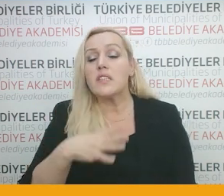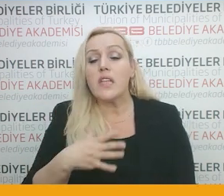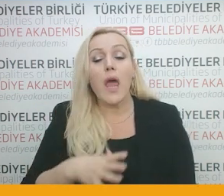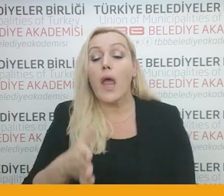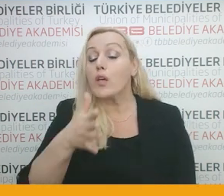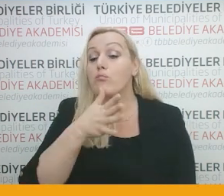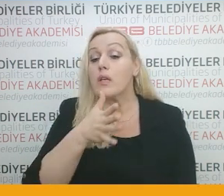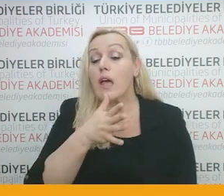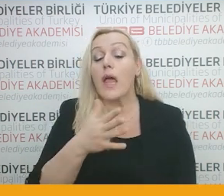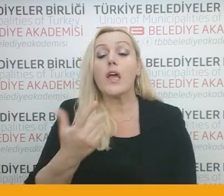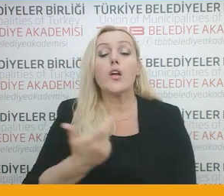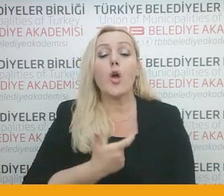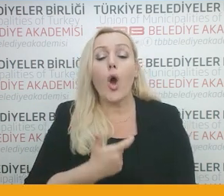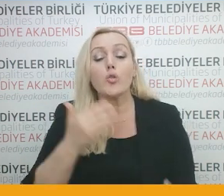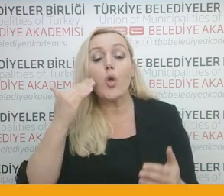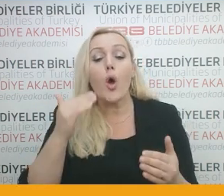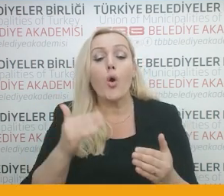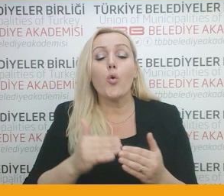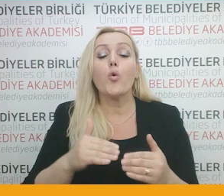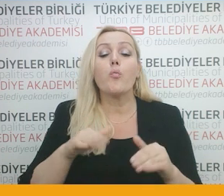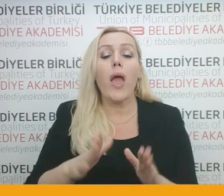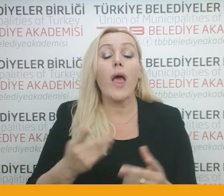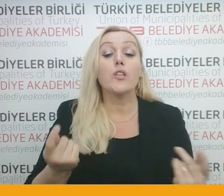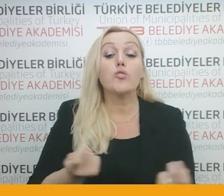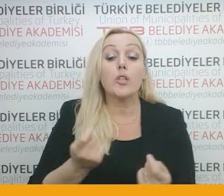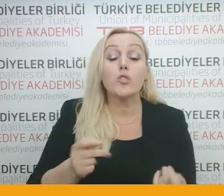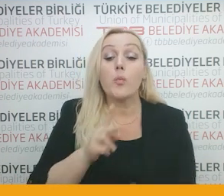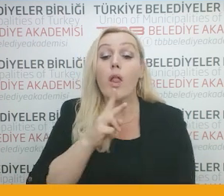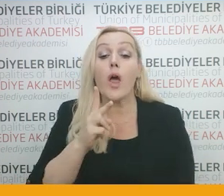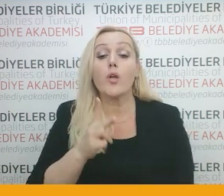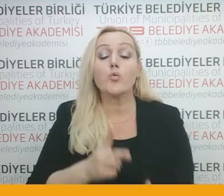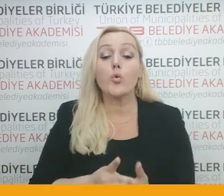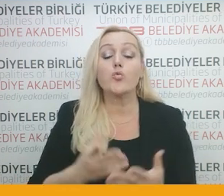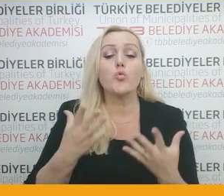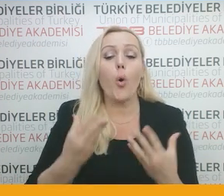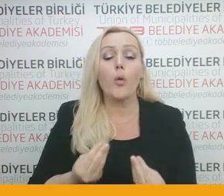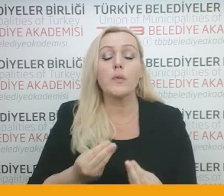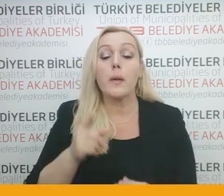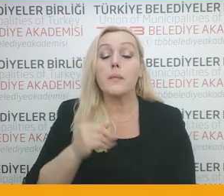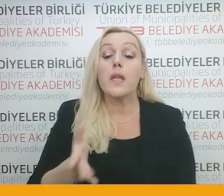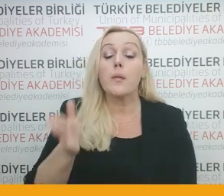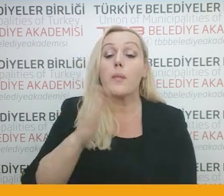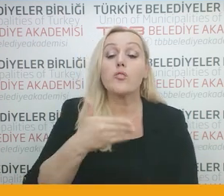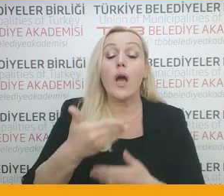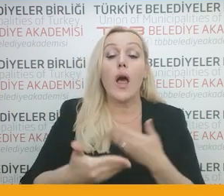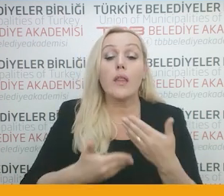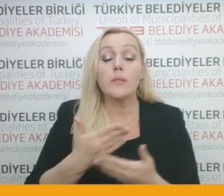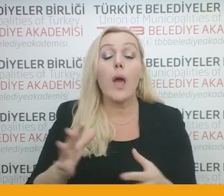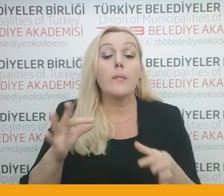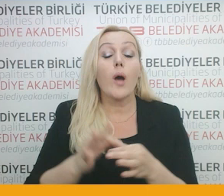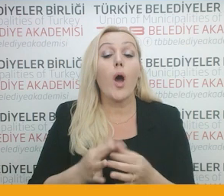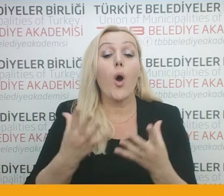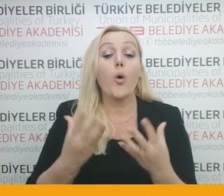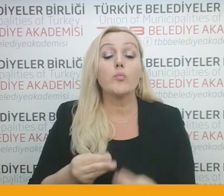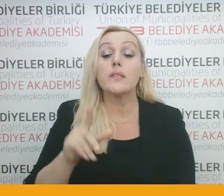kaynaklanan mevzuata aykırı karar, işlem veya eylemlerin sonucunda oluşması, bir başka ifadeyle illiyet bağının bulunması gerekir